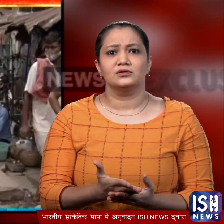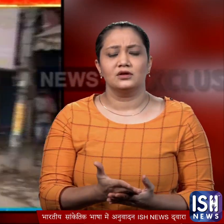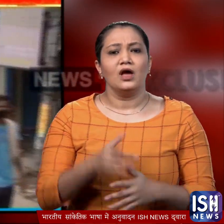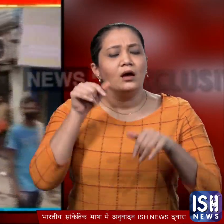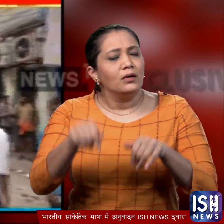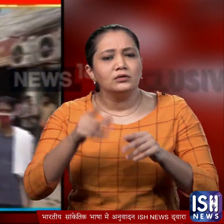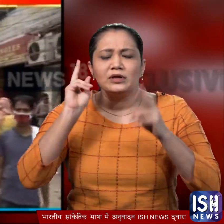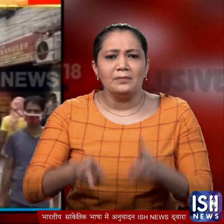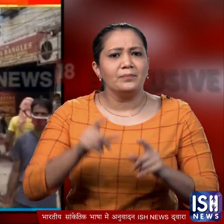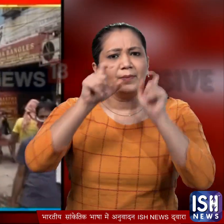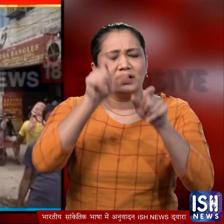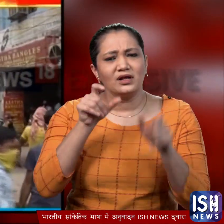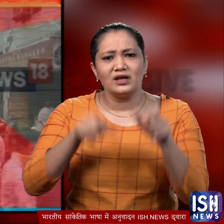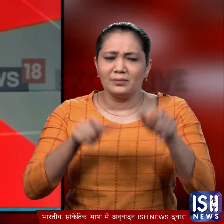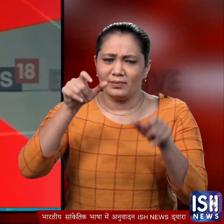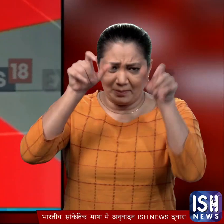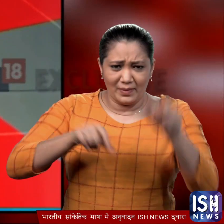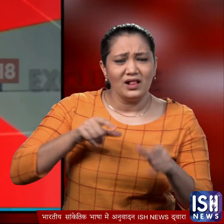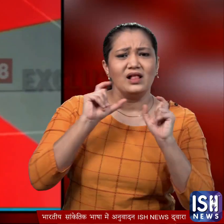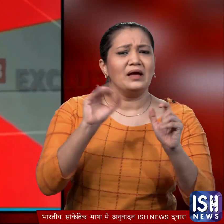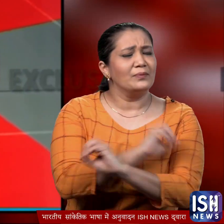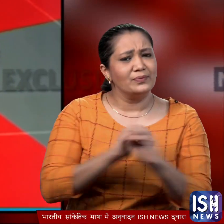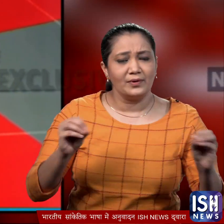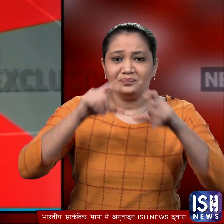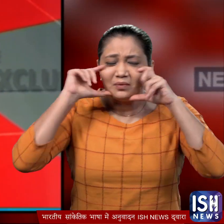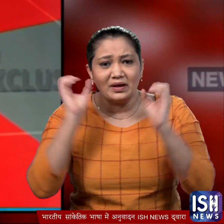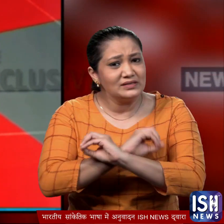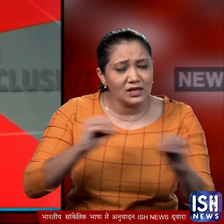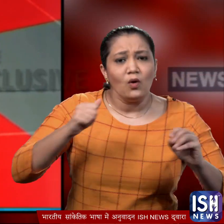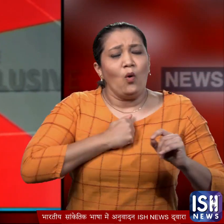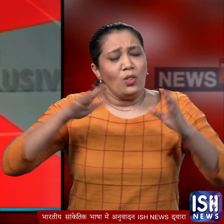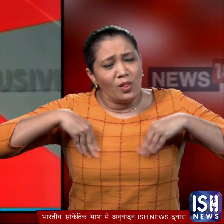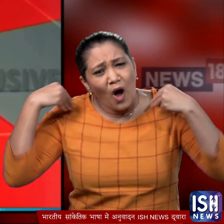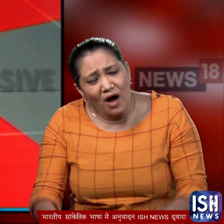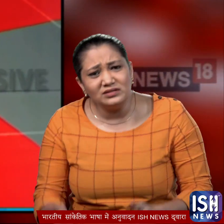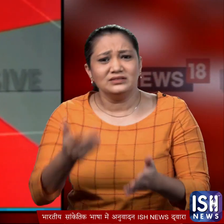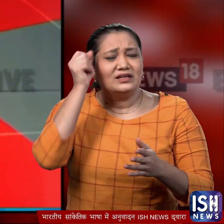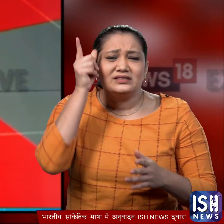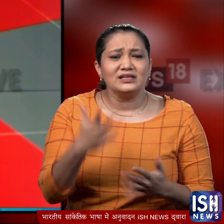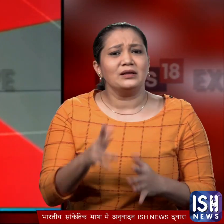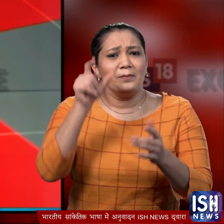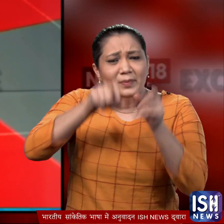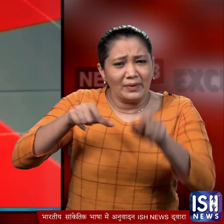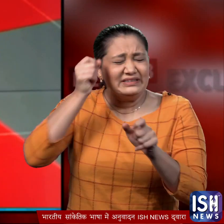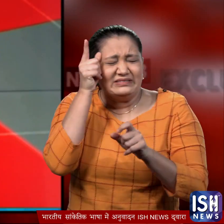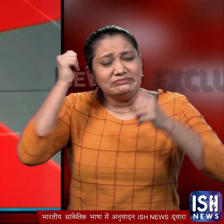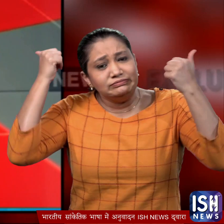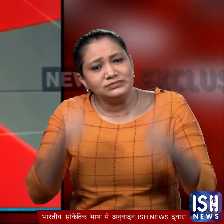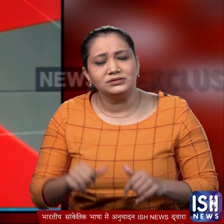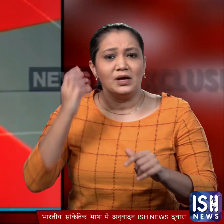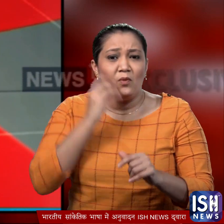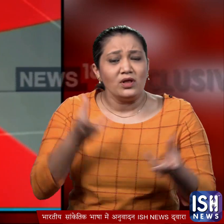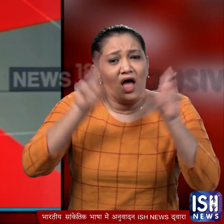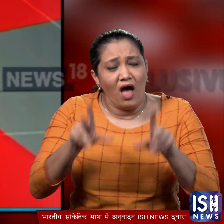बावजूद लापरवाही करने से लोग बाज नहीं आ रहे। सौभाग्य की बात है कि मास्क न पहनकर हम अपना ही नुकसान कर रहे हैं, लेकिन लोगों को ये बात समझ ही नहीं आ रही है।